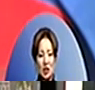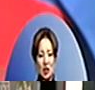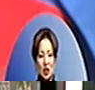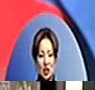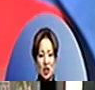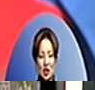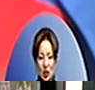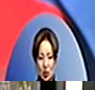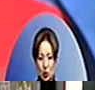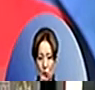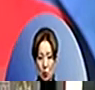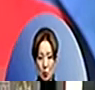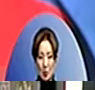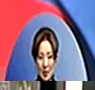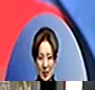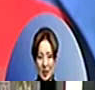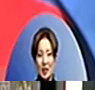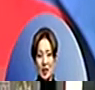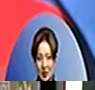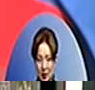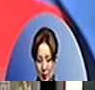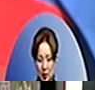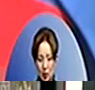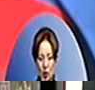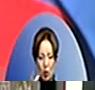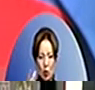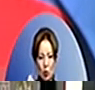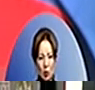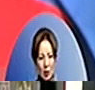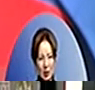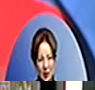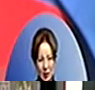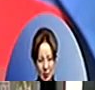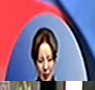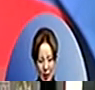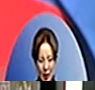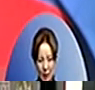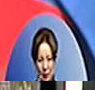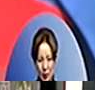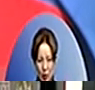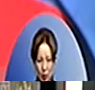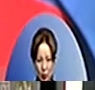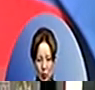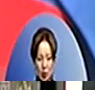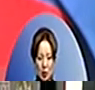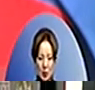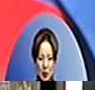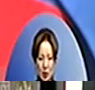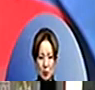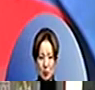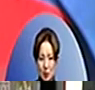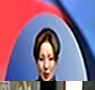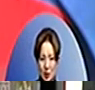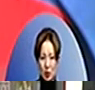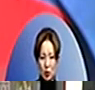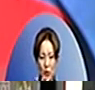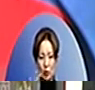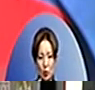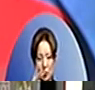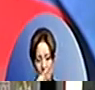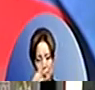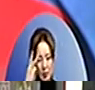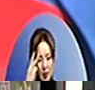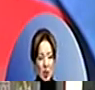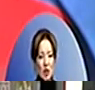засгийн газар хөрөнгийн зах зээлийн маргаан олон улсын гэрээ зүгээр загнан нэршлих хуульчдыг бэлтгэх, мэргэшүүлэхэд бүх талын нэмэлт тусалтаа